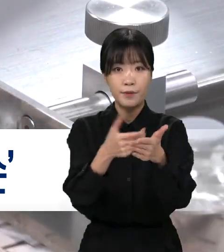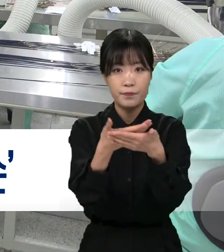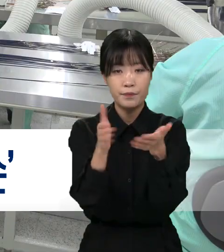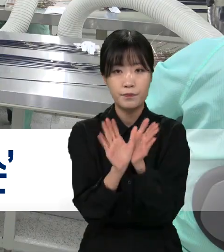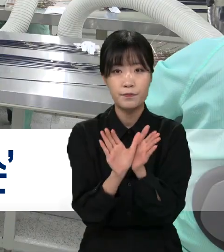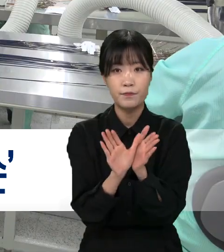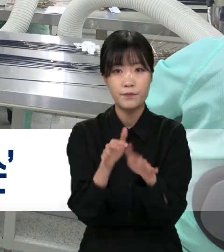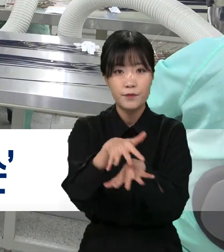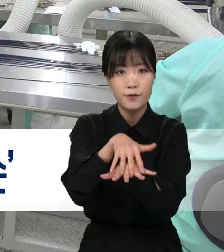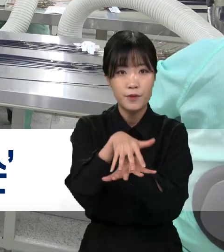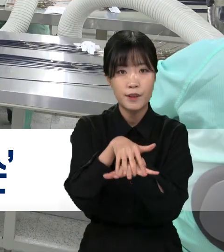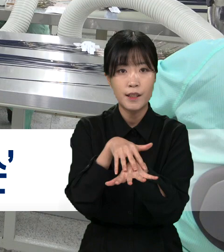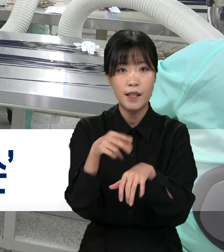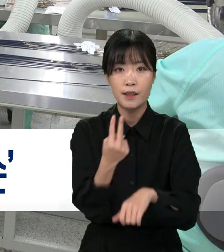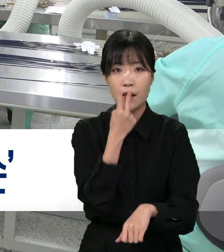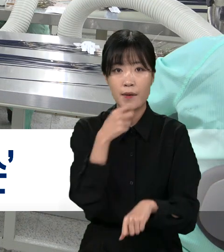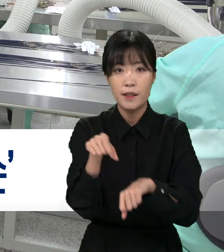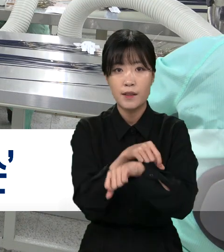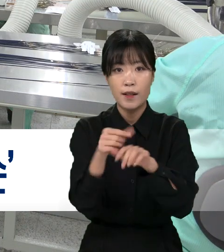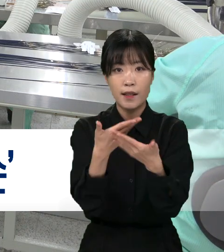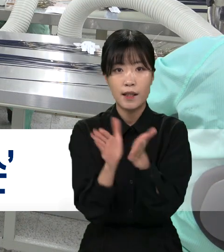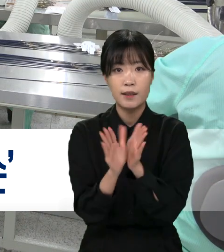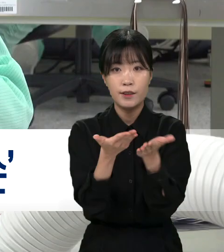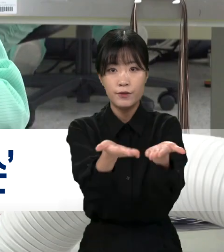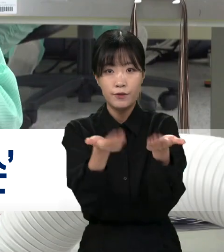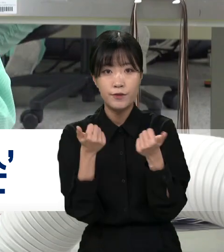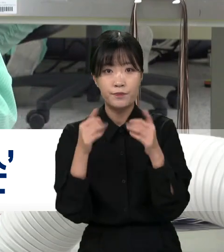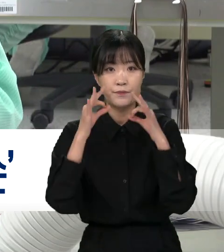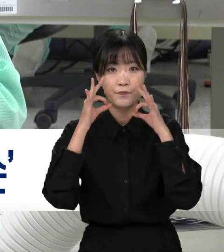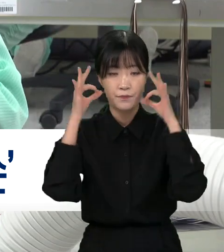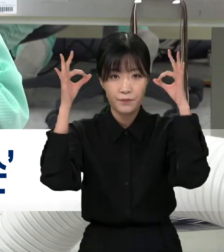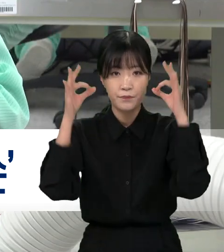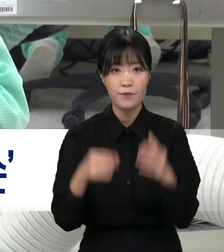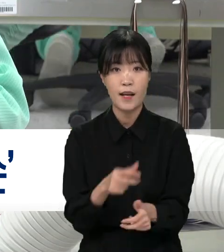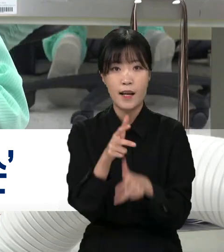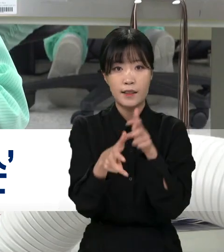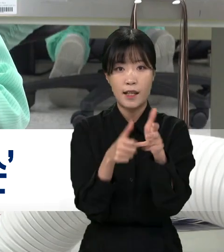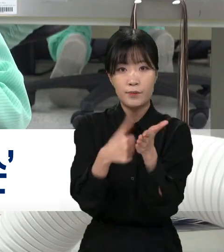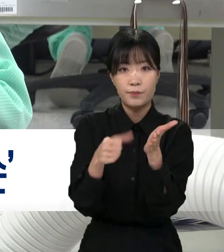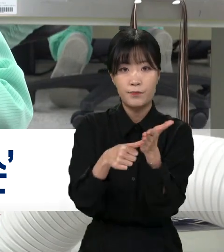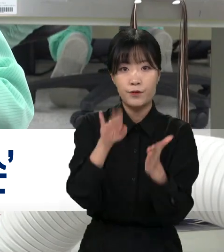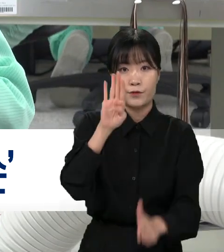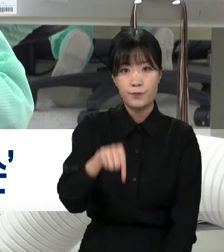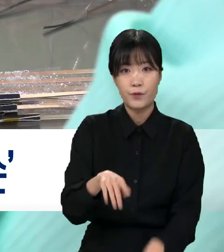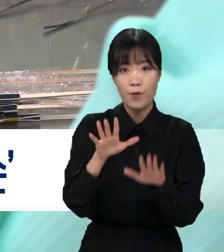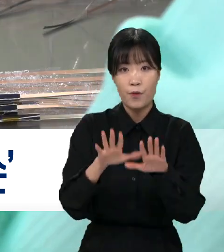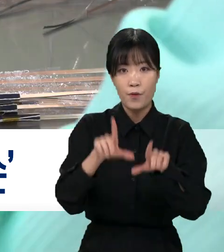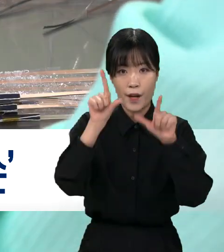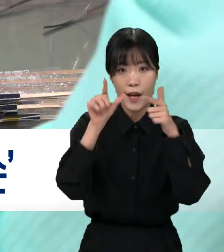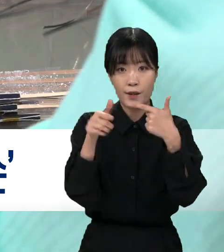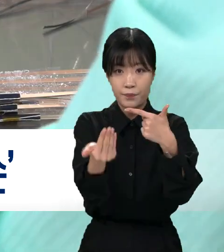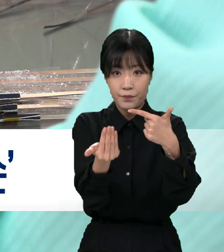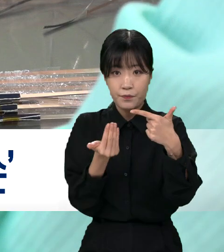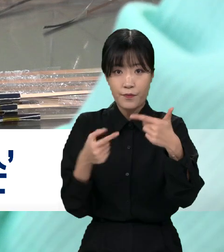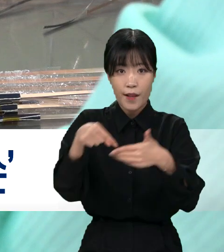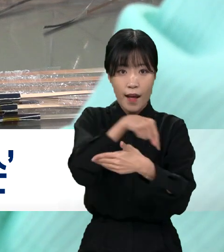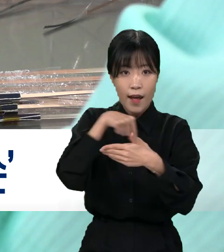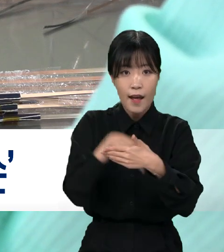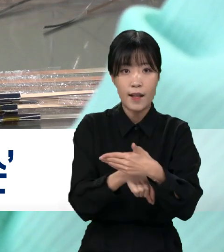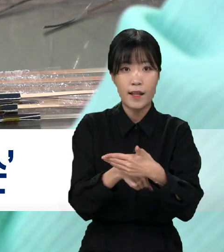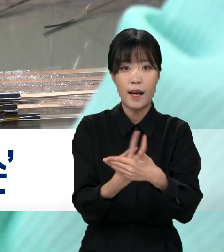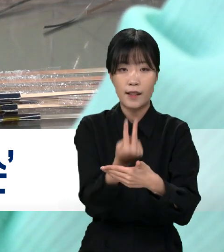받게 됩니다 포항시는 실무 추진단을 구성해 바이오 특화단지 유치의 총력을 다하고 있으며